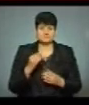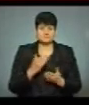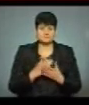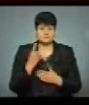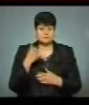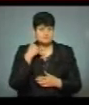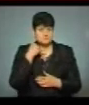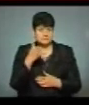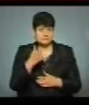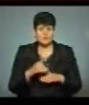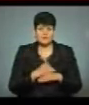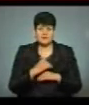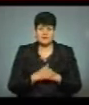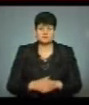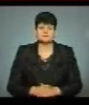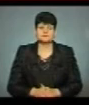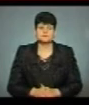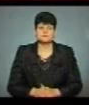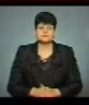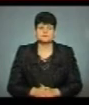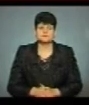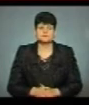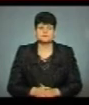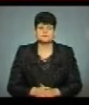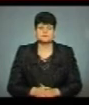один телефонний дзвінок. Доброго вечора.